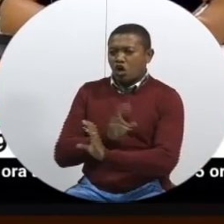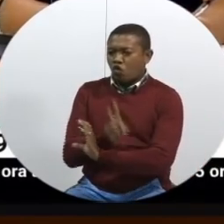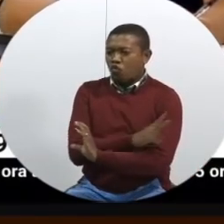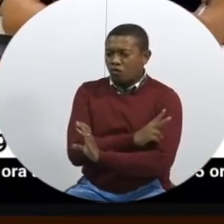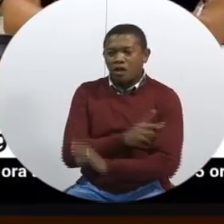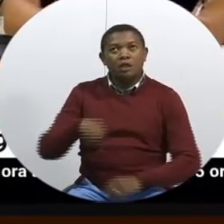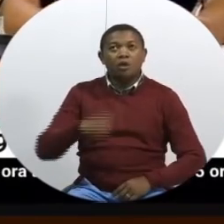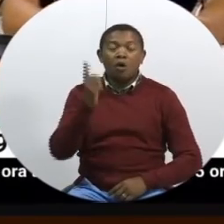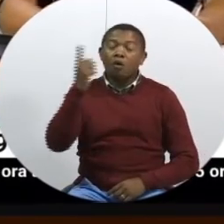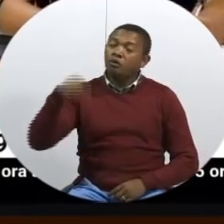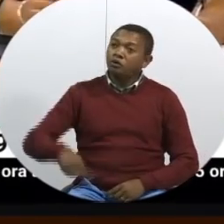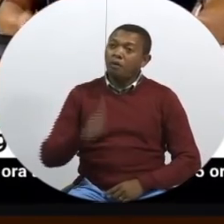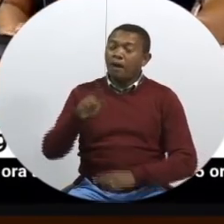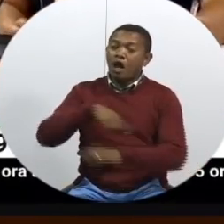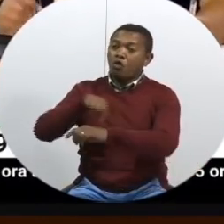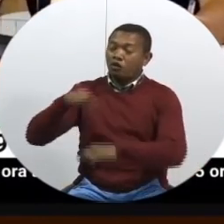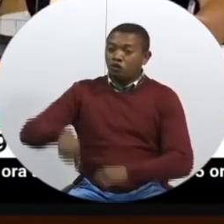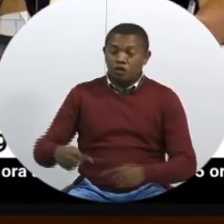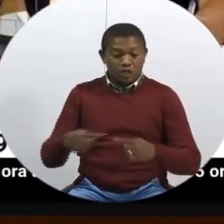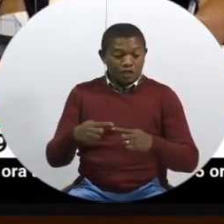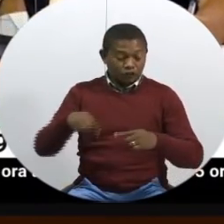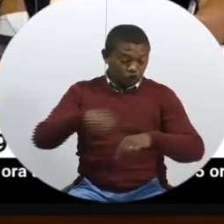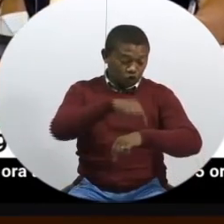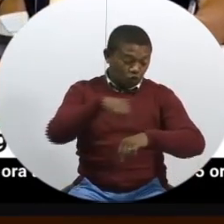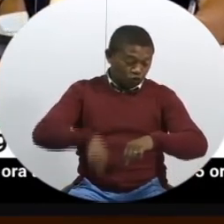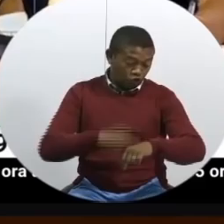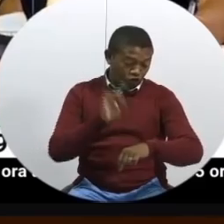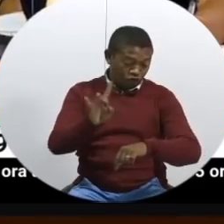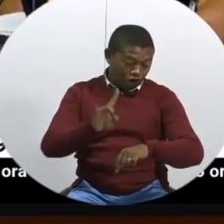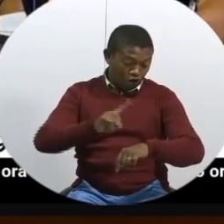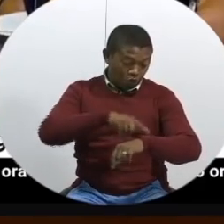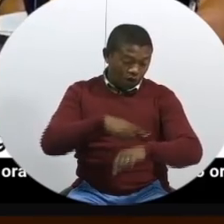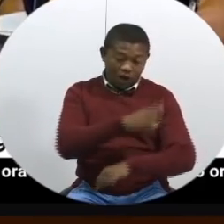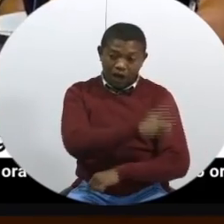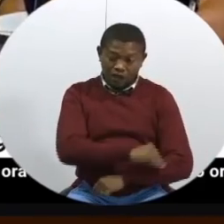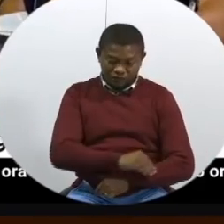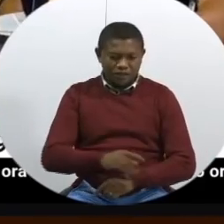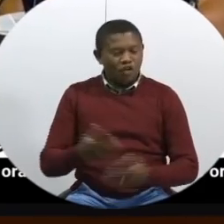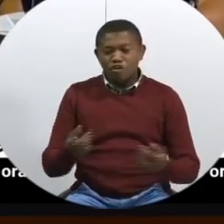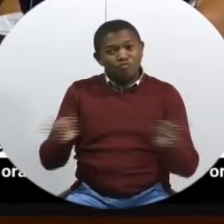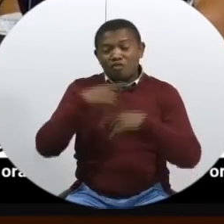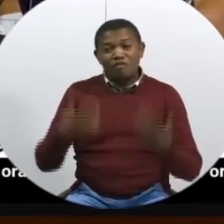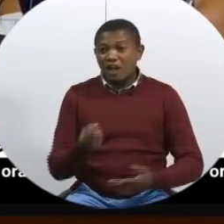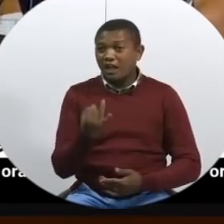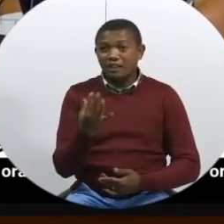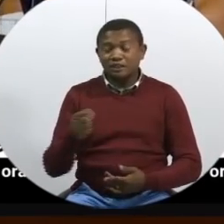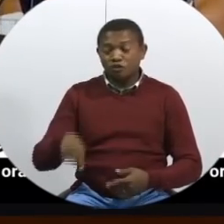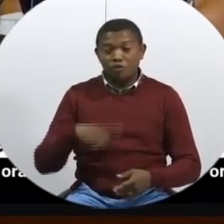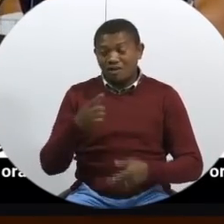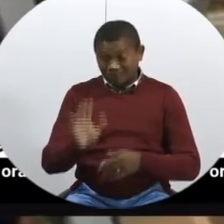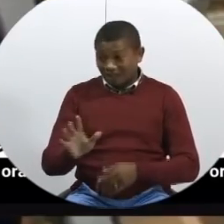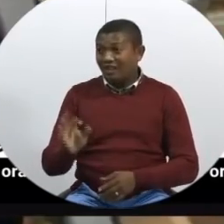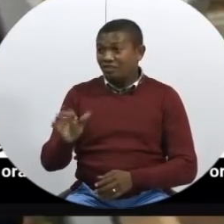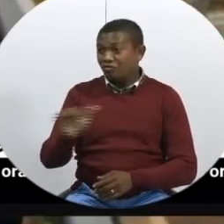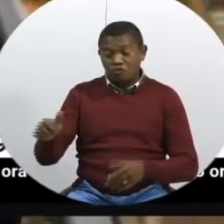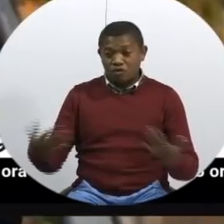atoandro tamin'ny iray ora teo zany zao tsika amin'ny 8 alina niova ve izay taremarika izay sa mbola nijanona 50 isika hatramin'izao?